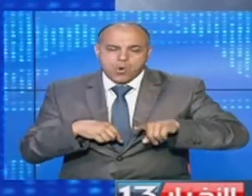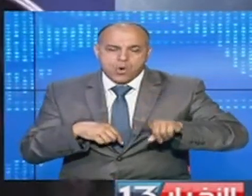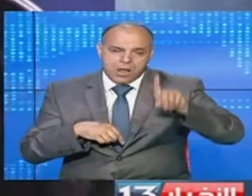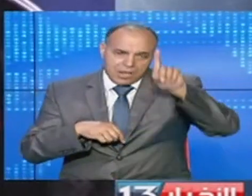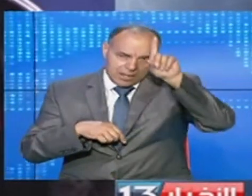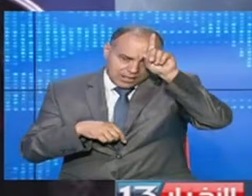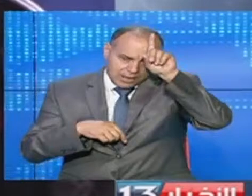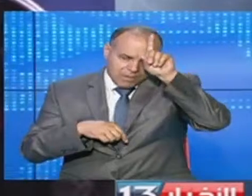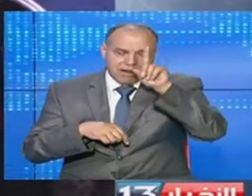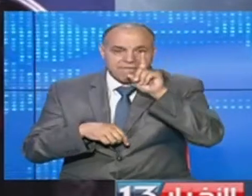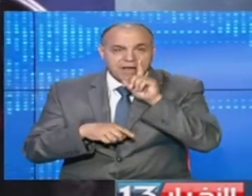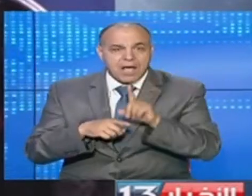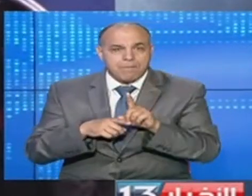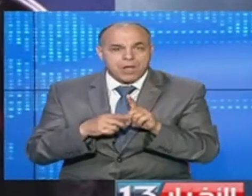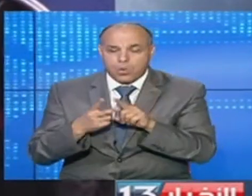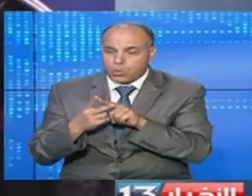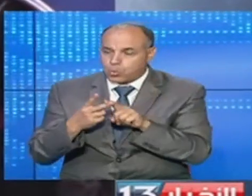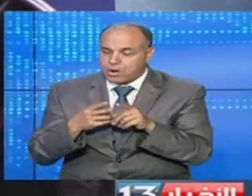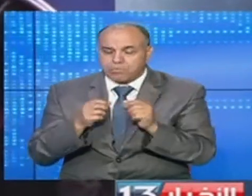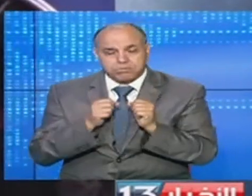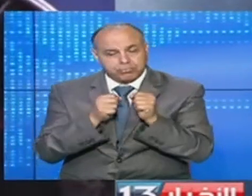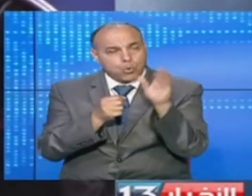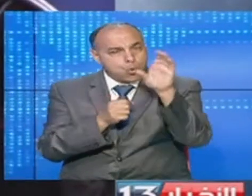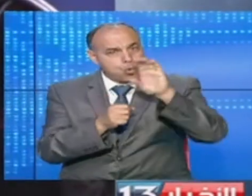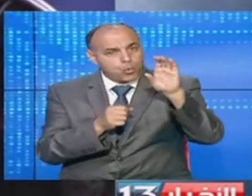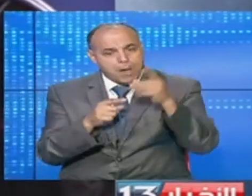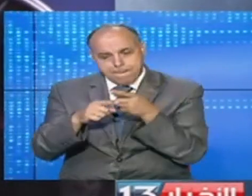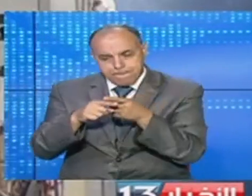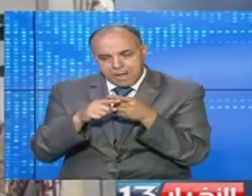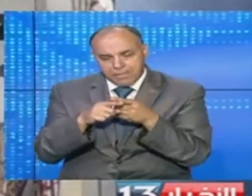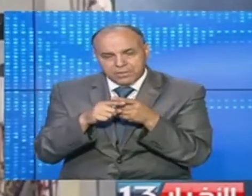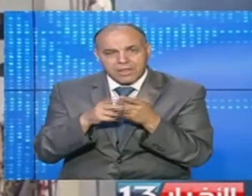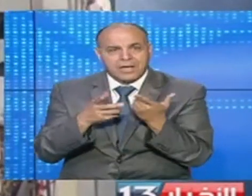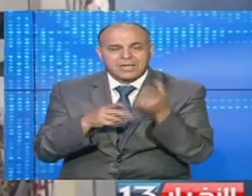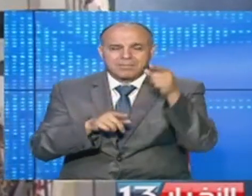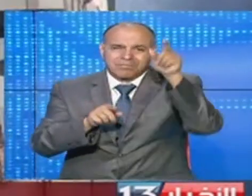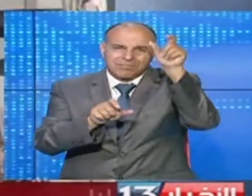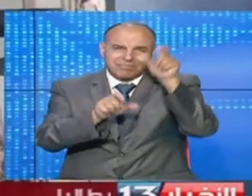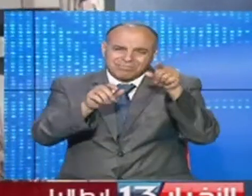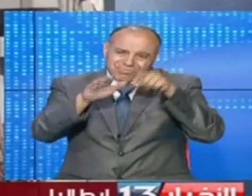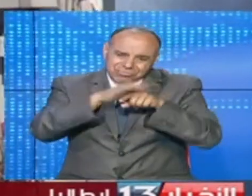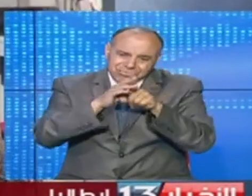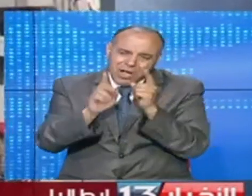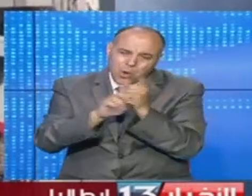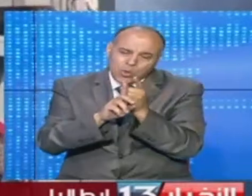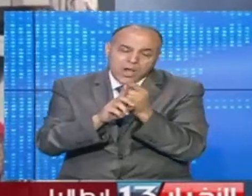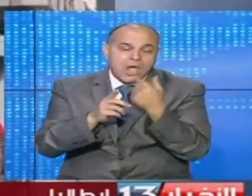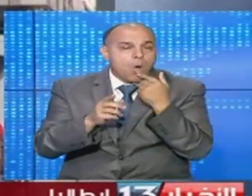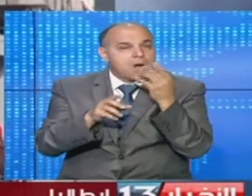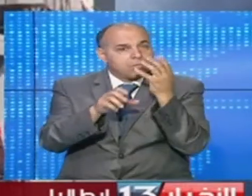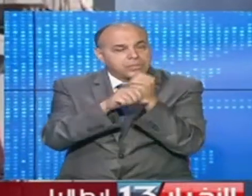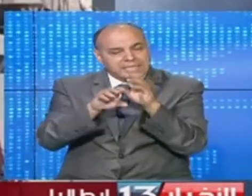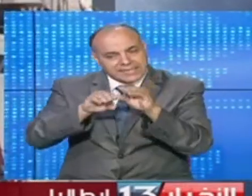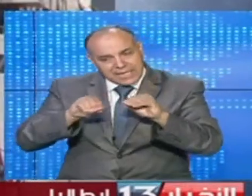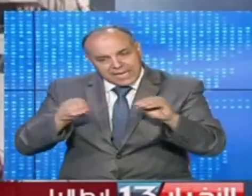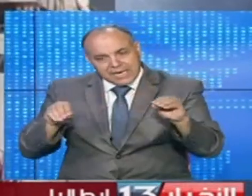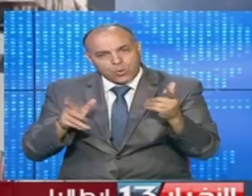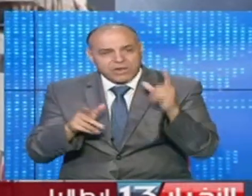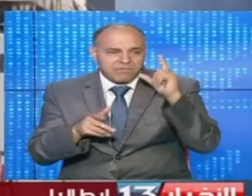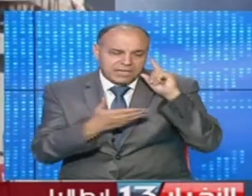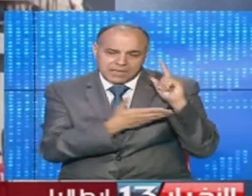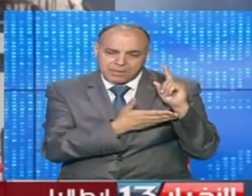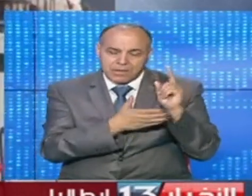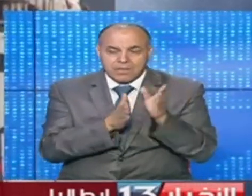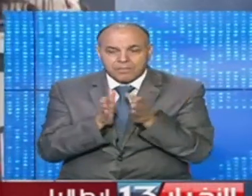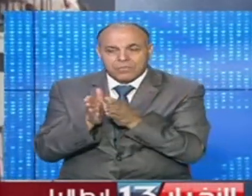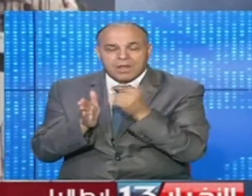ميركل الحاجه الى جهد اوروبي مشتركا لاحتواء الهجره غير النظاميه وتحقيق الاستقرار في ليبيا